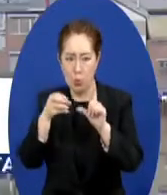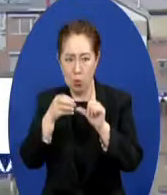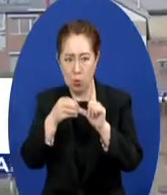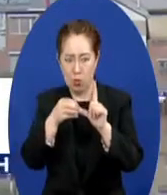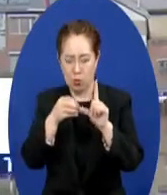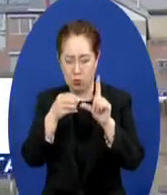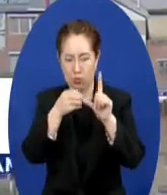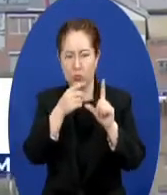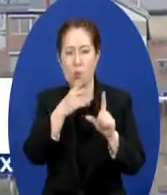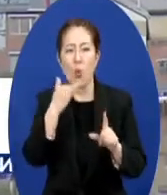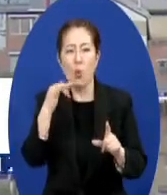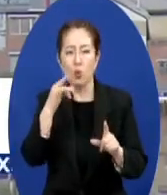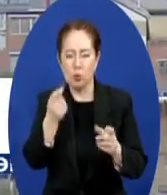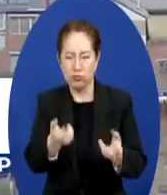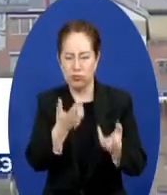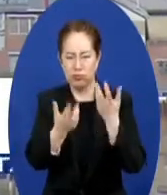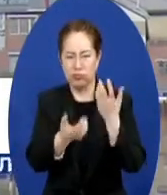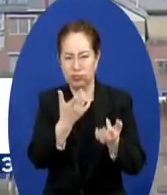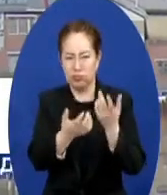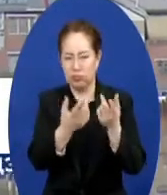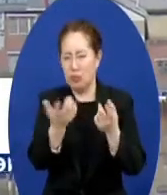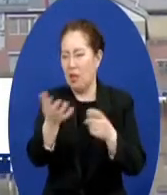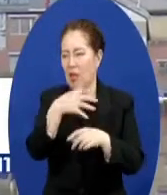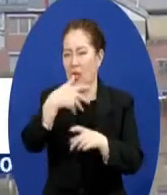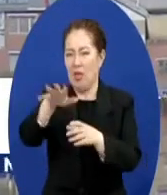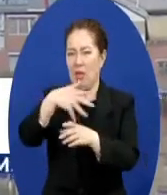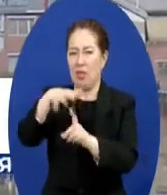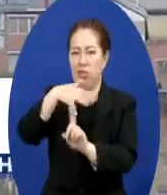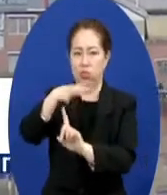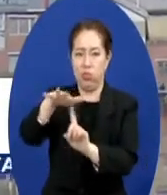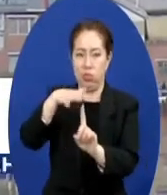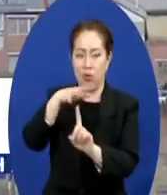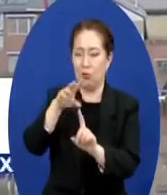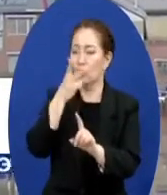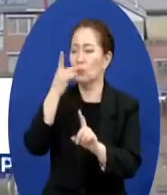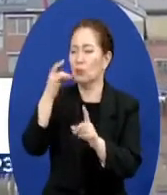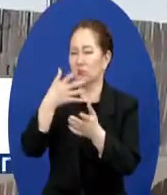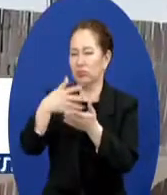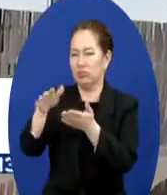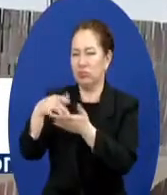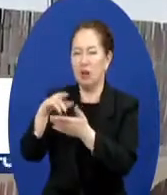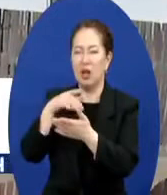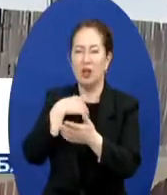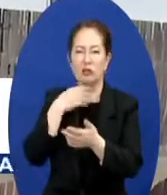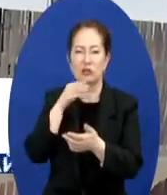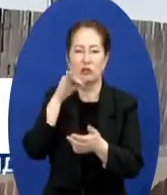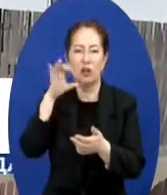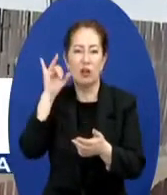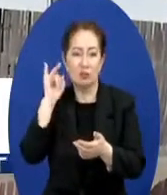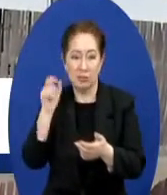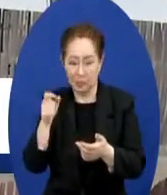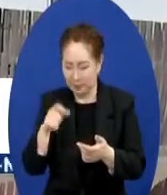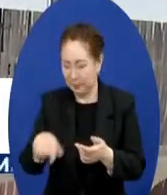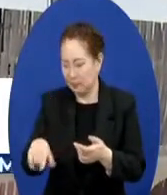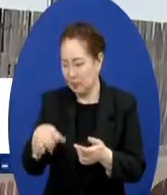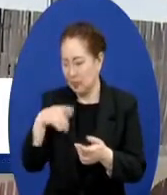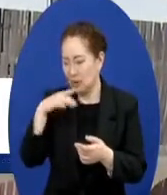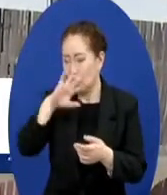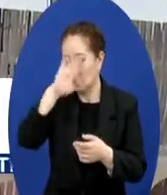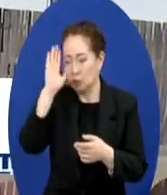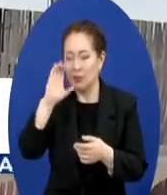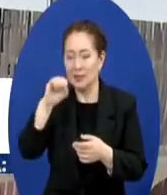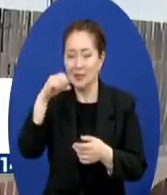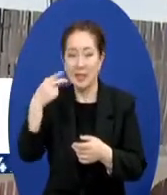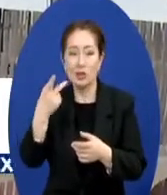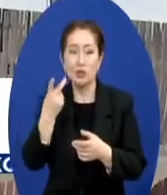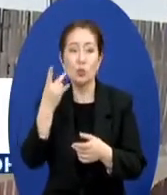дутуу шатсан нүүрс дэгдэмхийн үнс хийсч орчныг ихээр бохирдуулдаг. Мөн үүнийг дагаад амьсгалын замын өвчлөл их гардаг. Дулааны станцтай болсноор